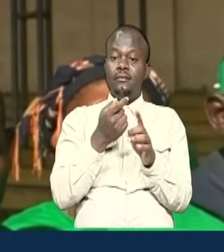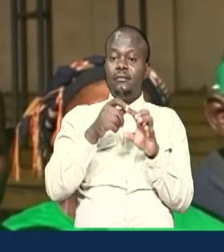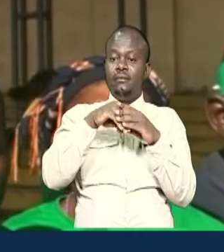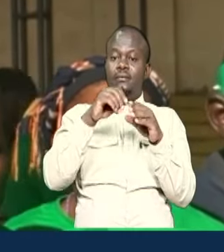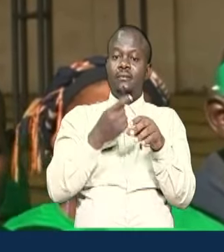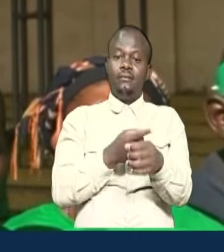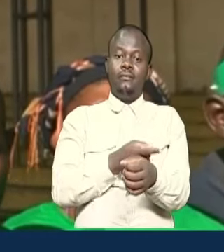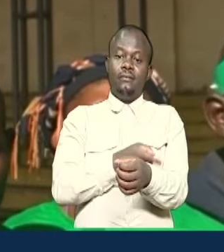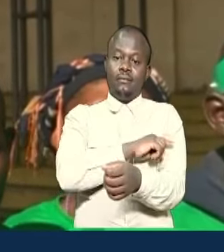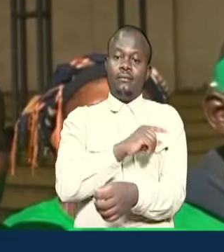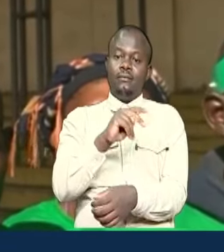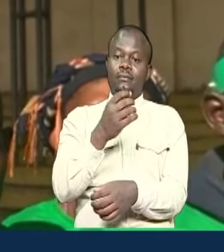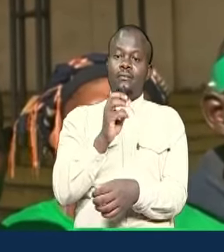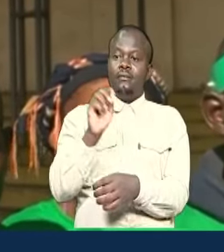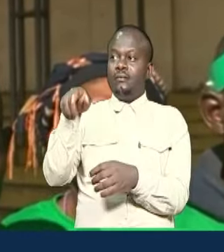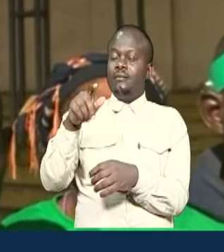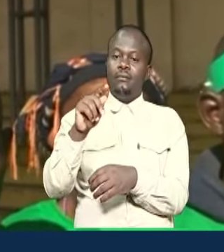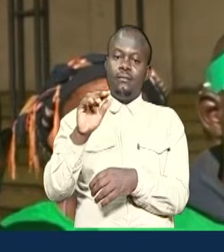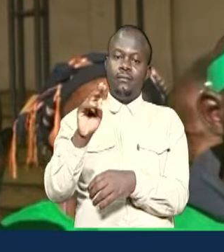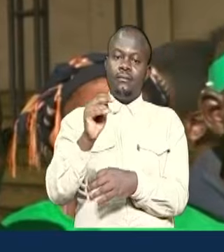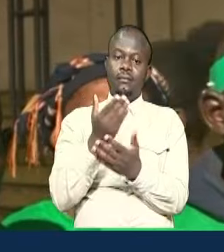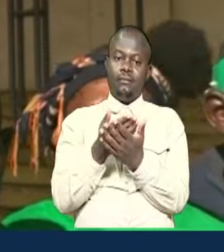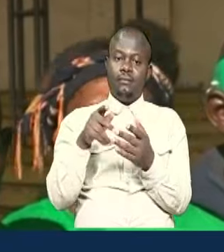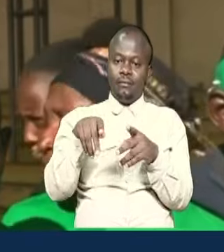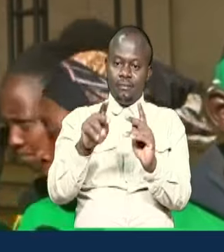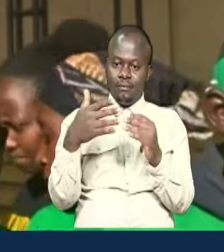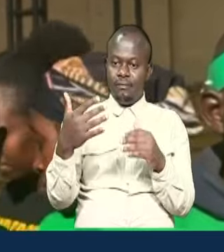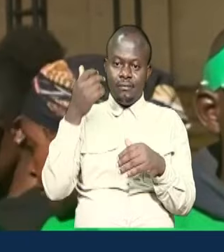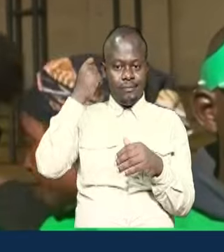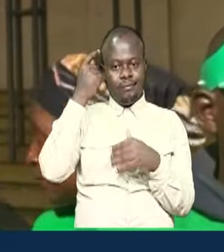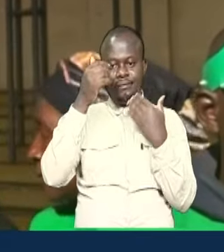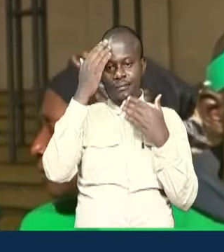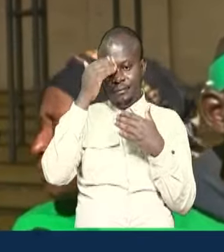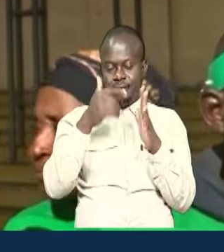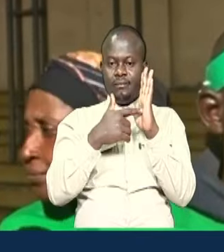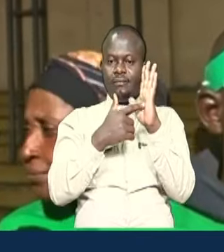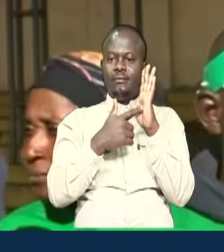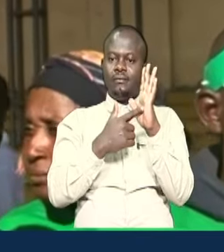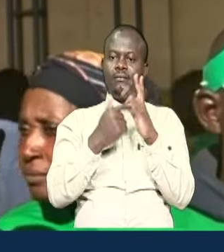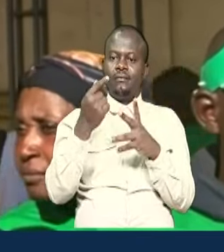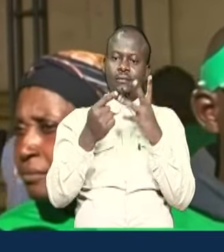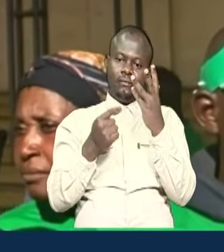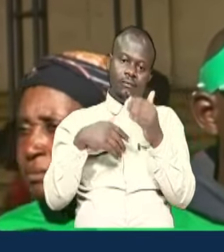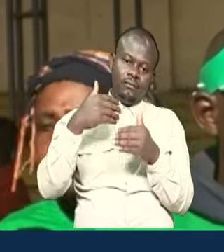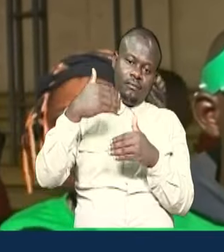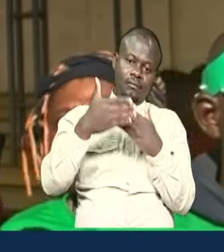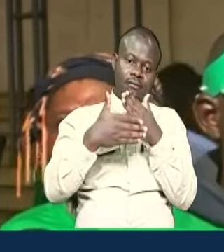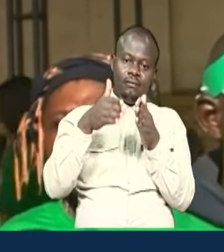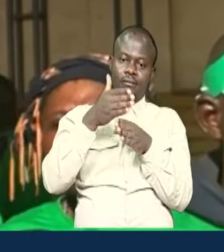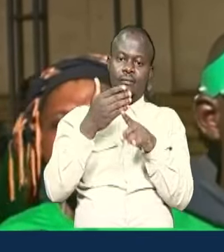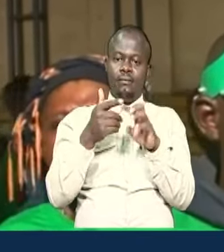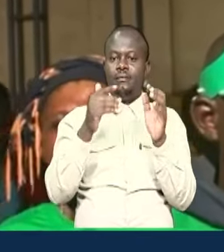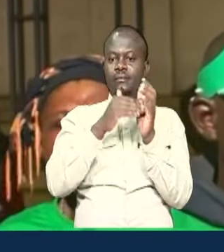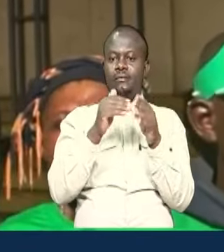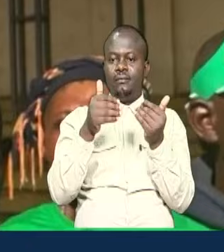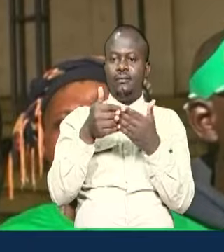Ngoma kugira ngo ugere hariya Kayonza ukaka igipapuro cy'inzira. Ibyo byose rero ni ukubereka ko ibintu bigenda byiyubaka, ariko cyane